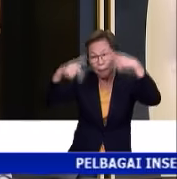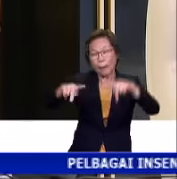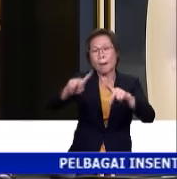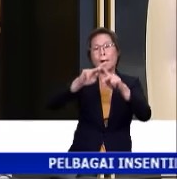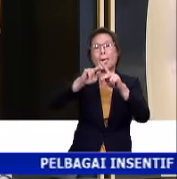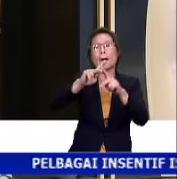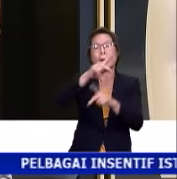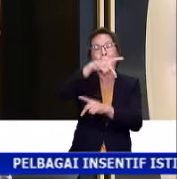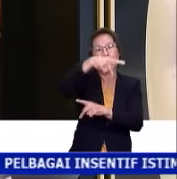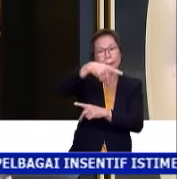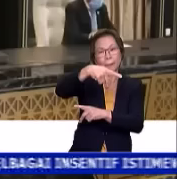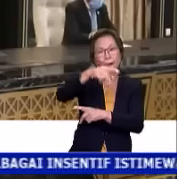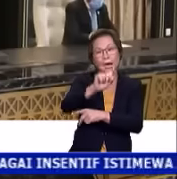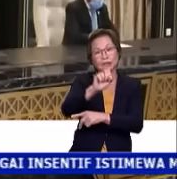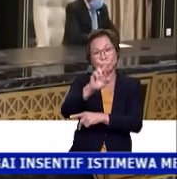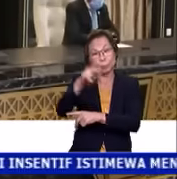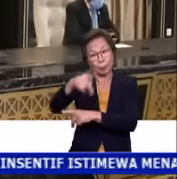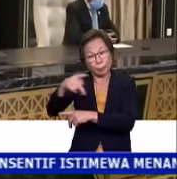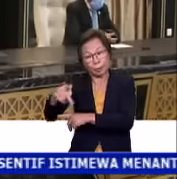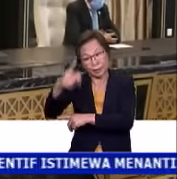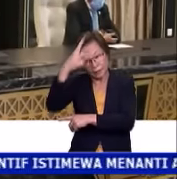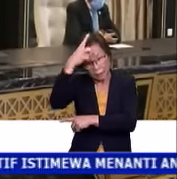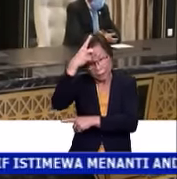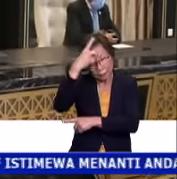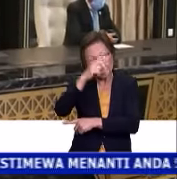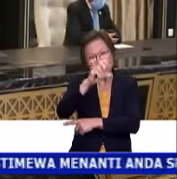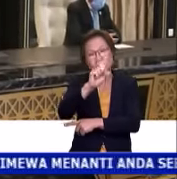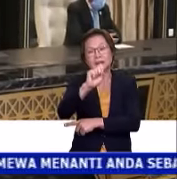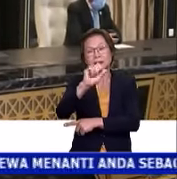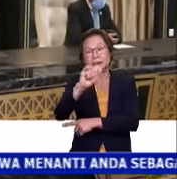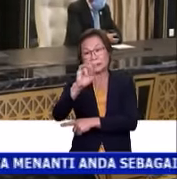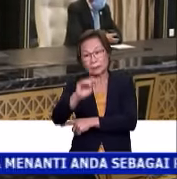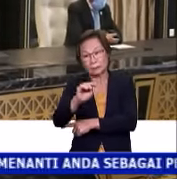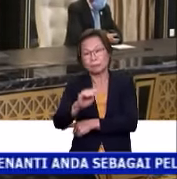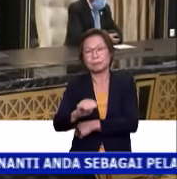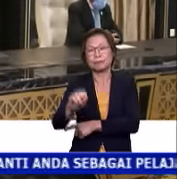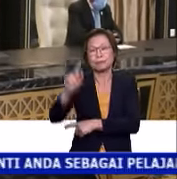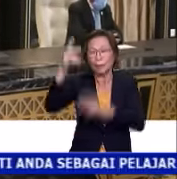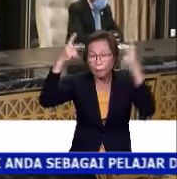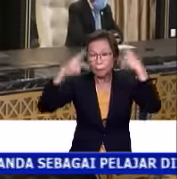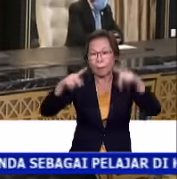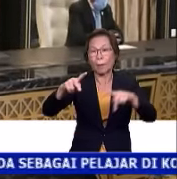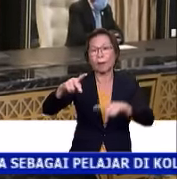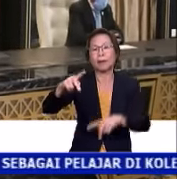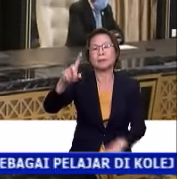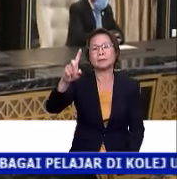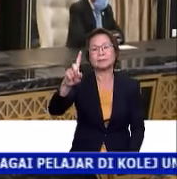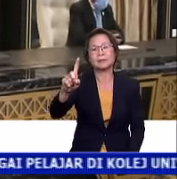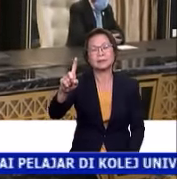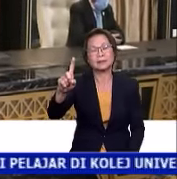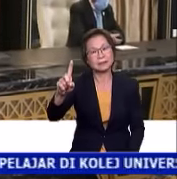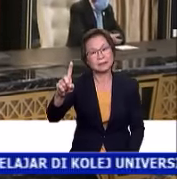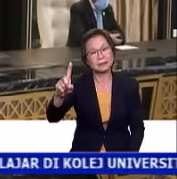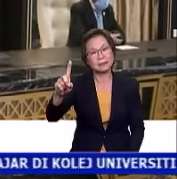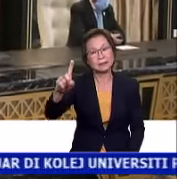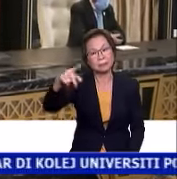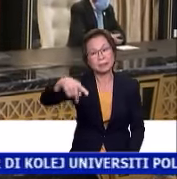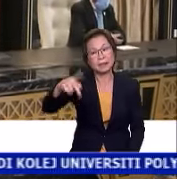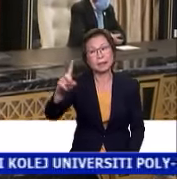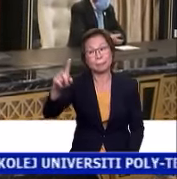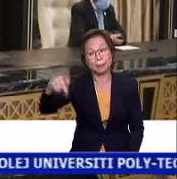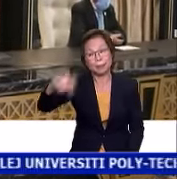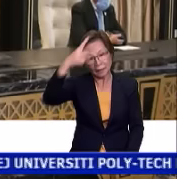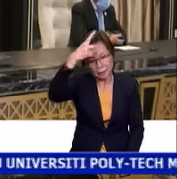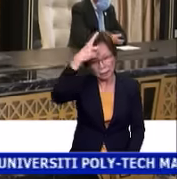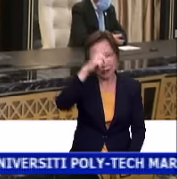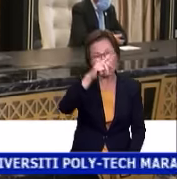Parti Rakyat Bersatu Sarawak, SUPP, Datuk Seri Dr. Sim Kui Hian dan Presiden Parti Demokratik Progresif PDP,